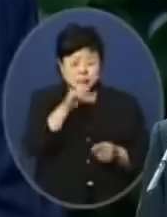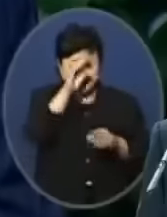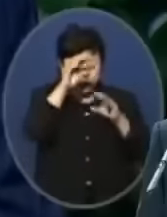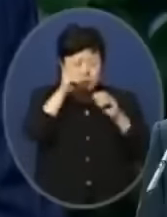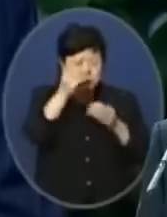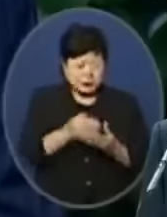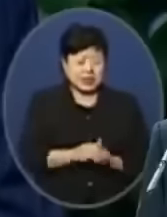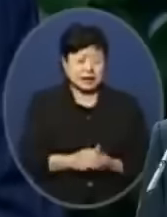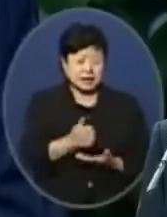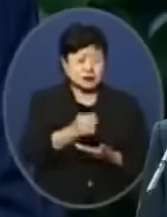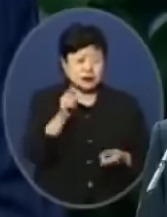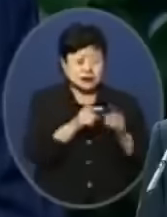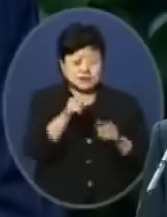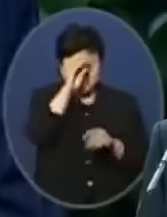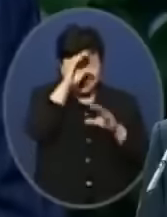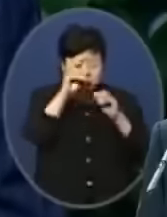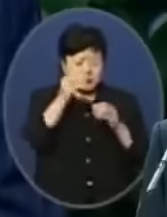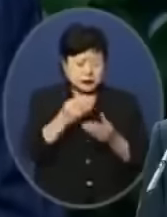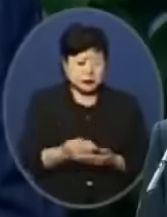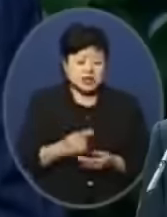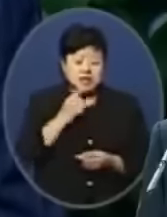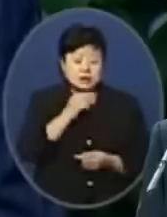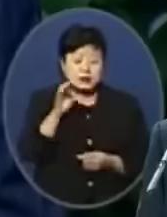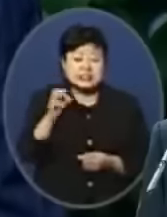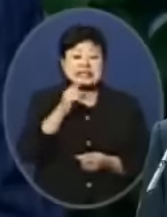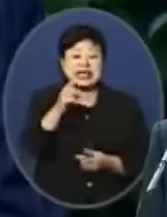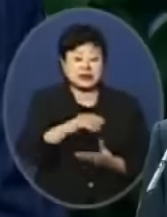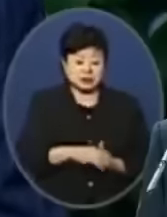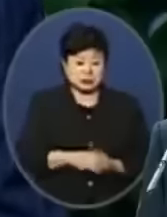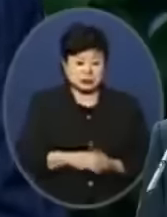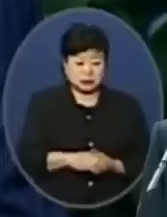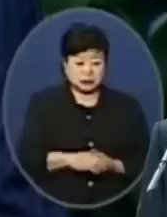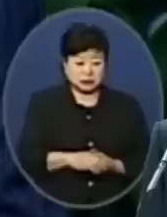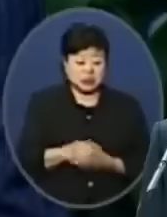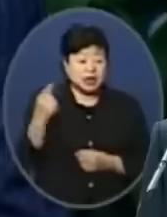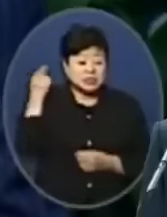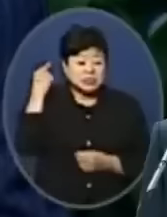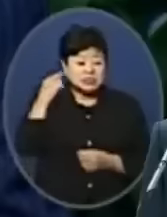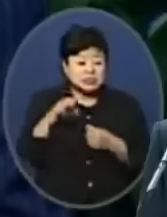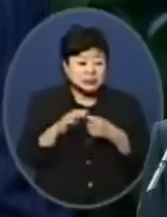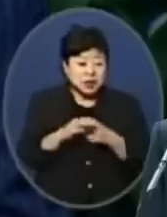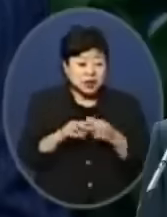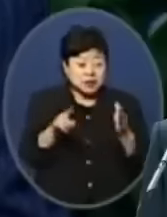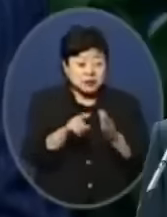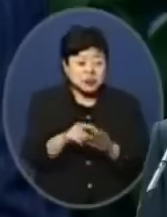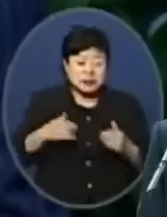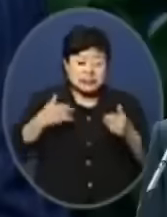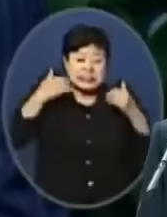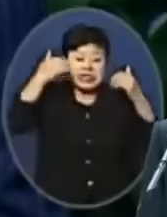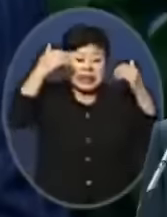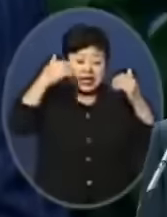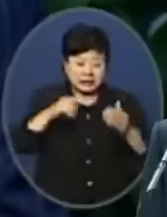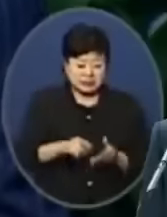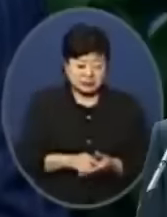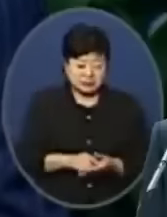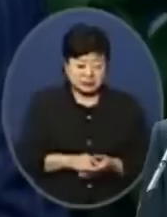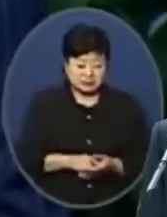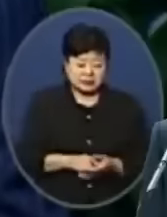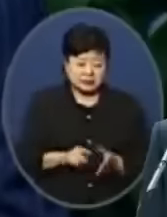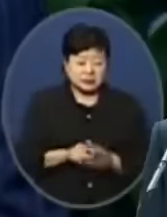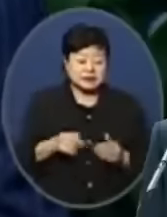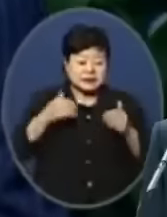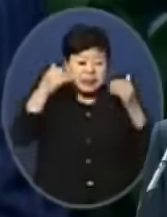맞음으로 너희가 나음을 입었나니라 자꾸 입으로 시인하십시오. 그리고 그것을 들으면 믿음이 자랍니다. 신유의 믿음이